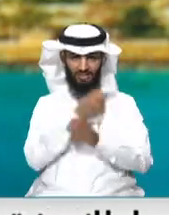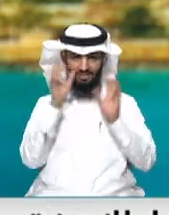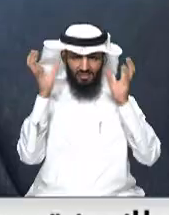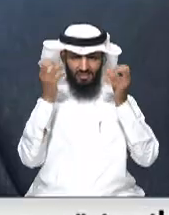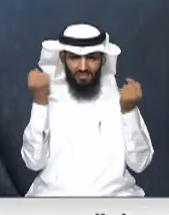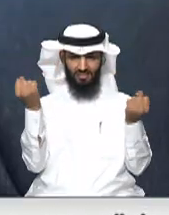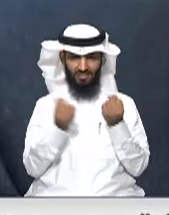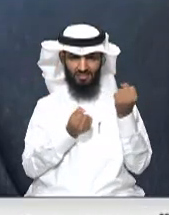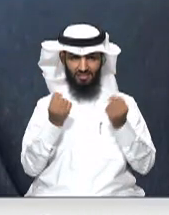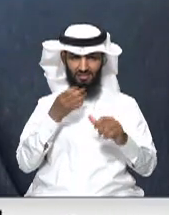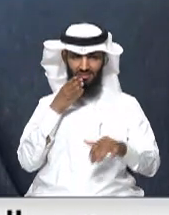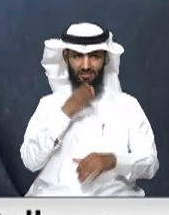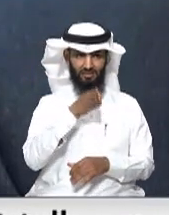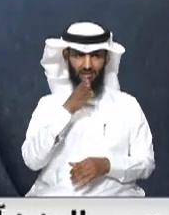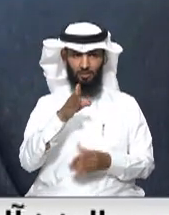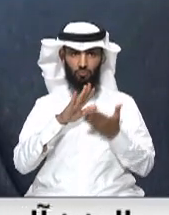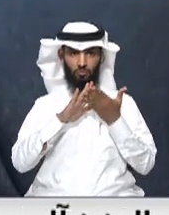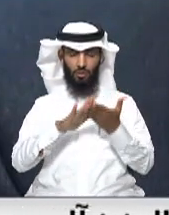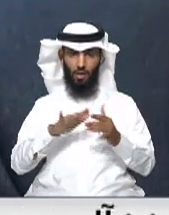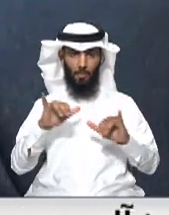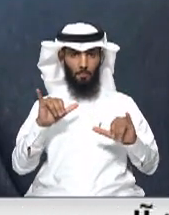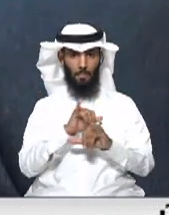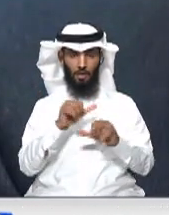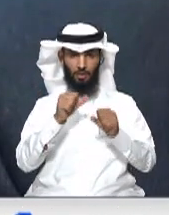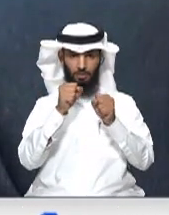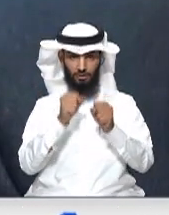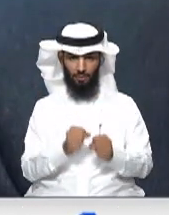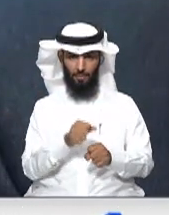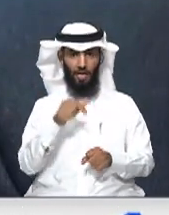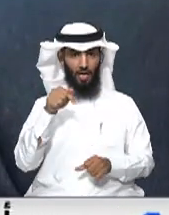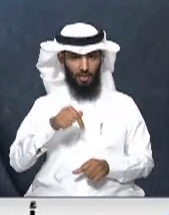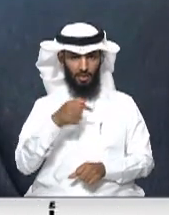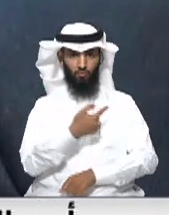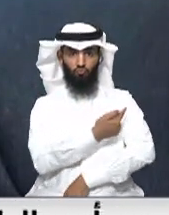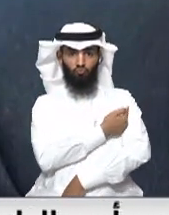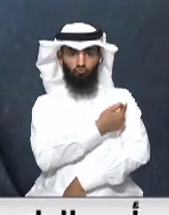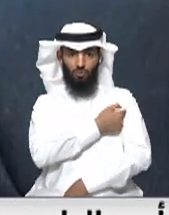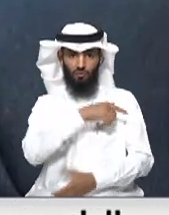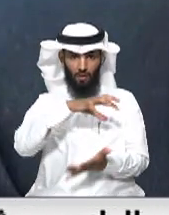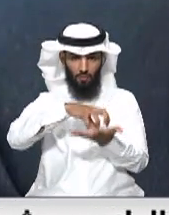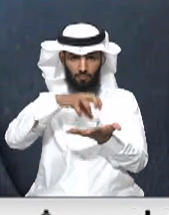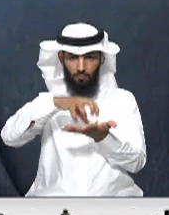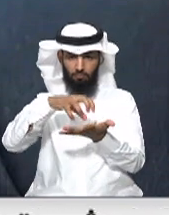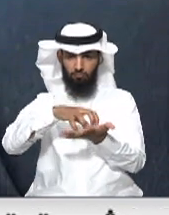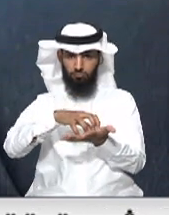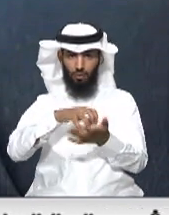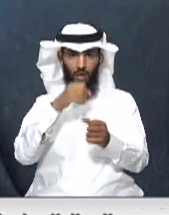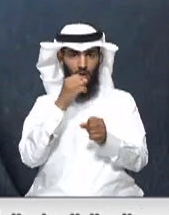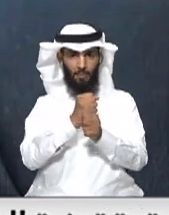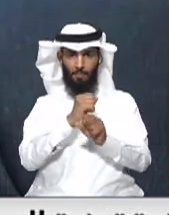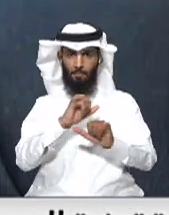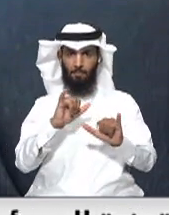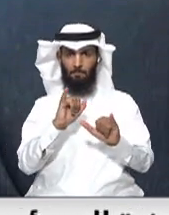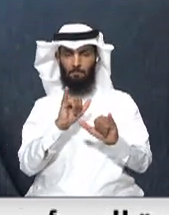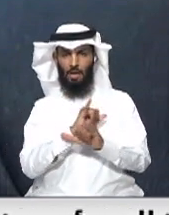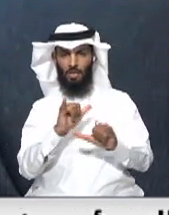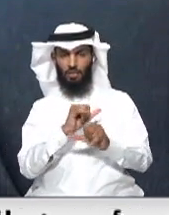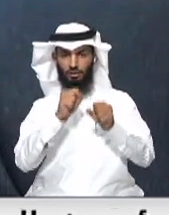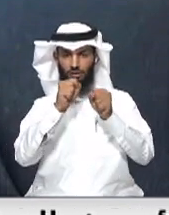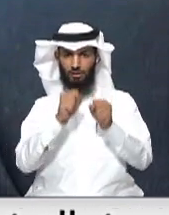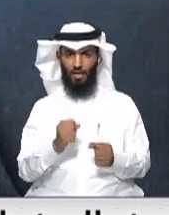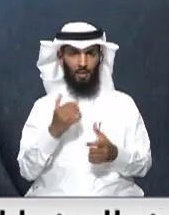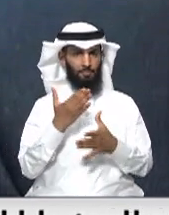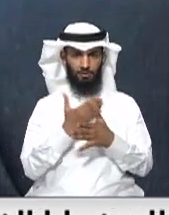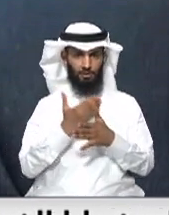ان المستشفيات والمرافق الطبيه معرضه للتوقف عن العمل بشكل سريع وذلك بسبب الاعمال